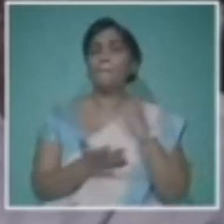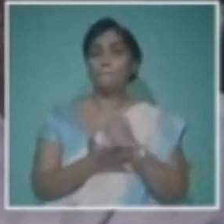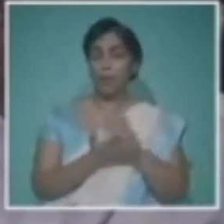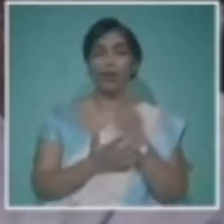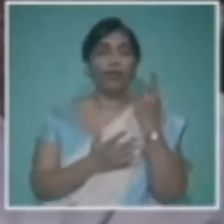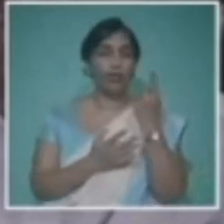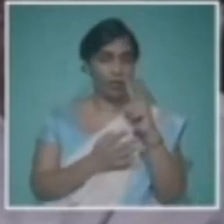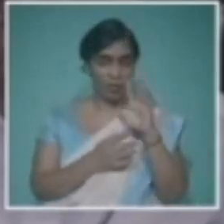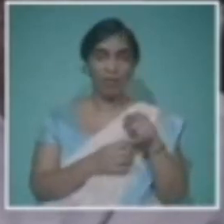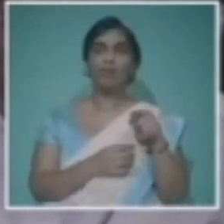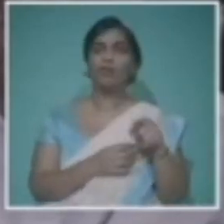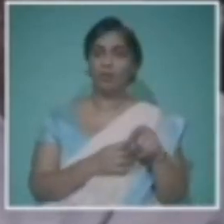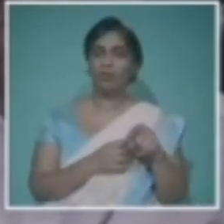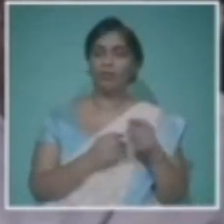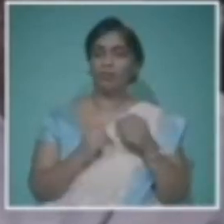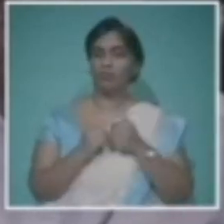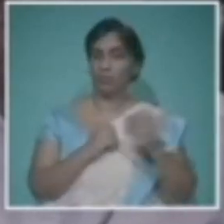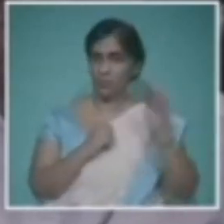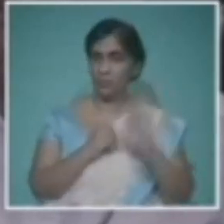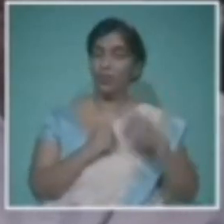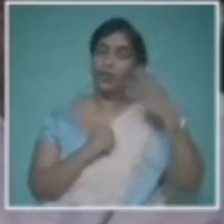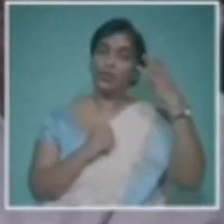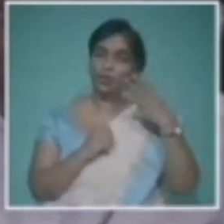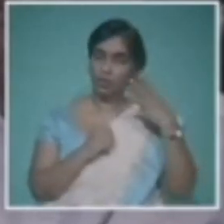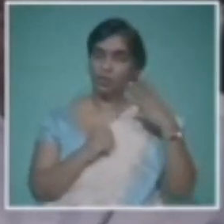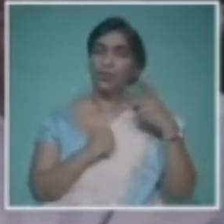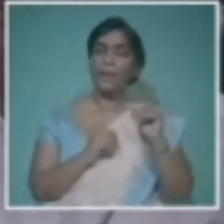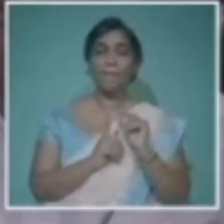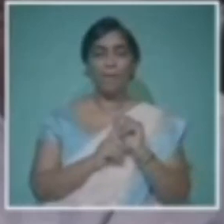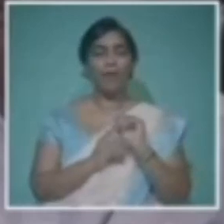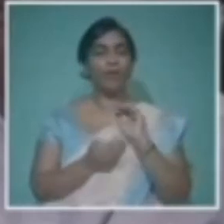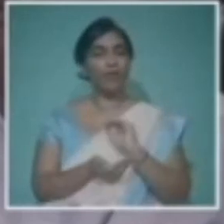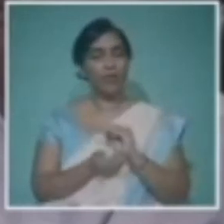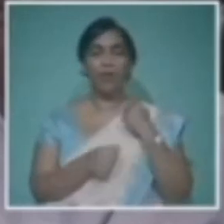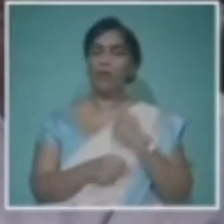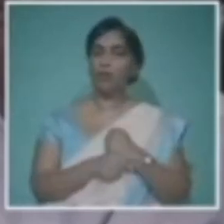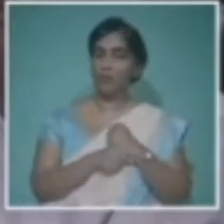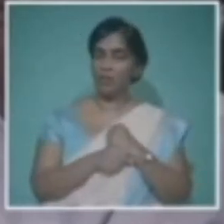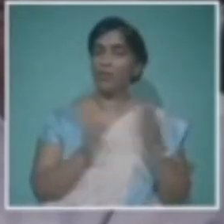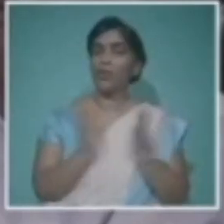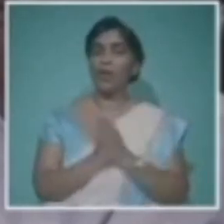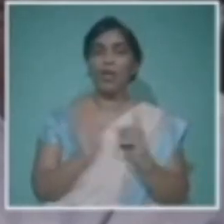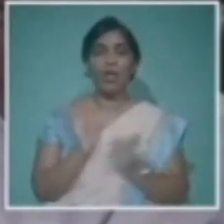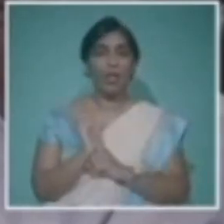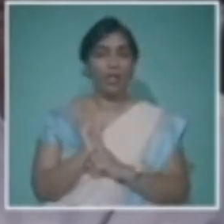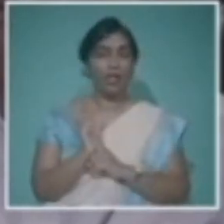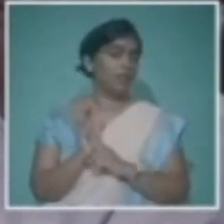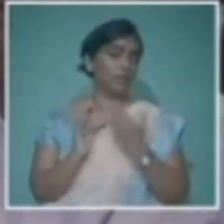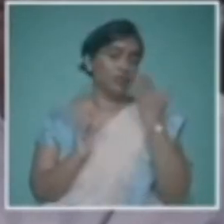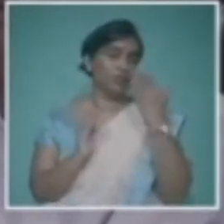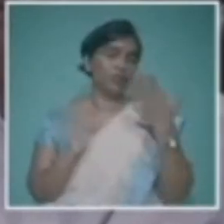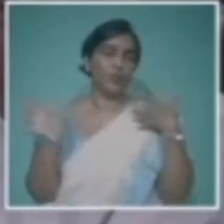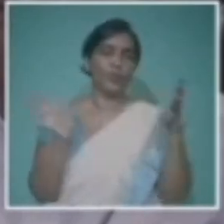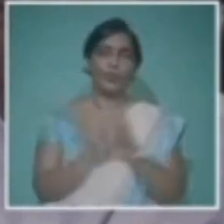12කින් සමන්විත මේ උපද්ධතියක් තුන පෞද්ගලික අංශය හා රාජ්‍ය අංශේ ලක්ෂණවල